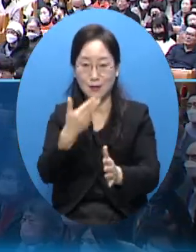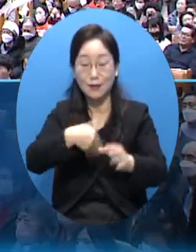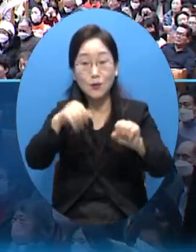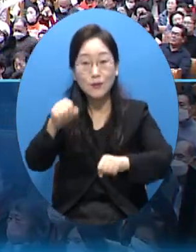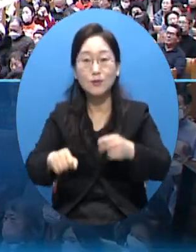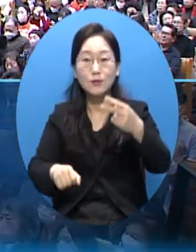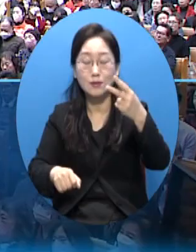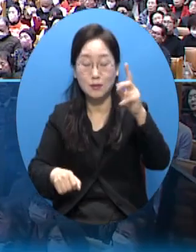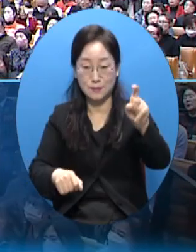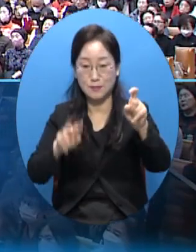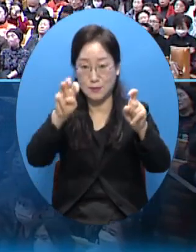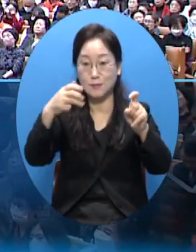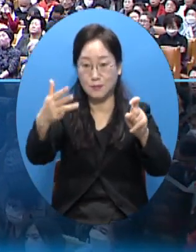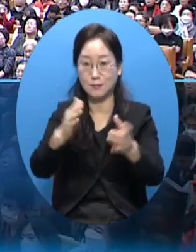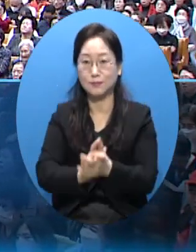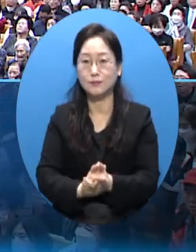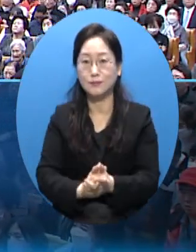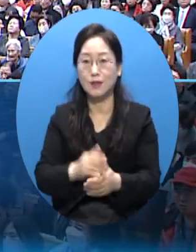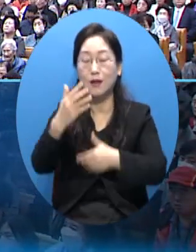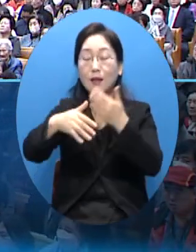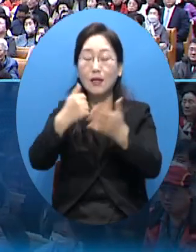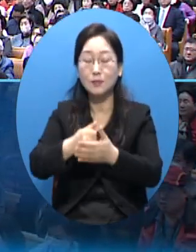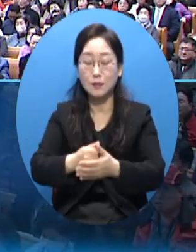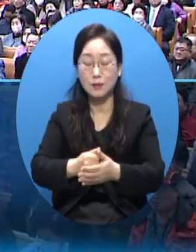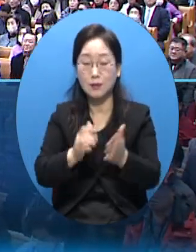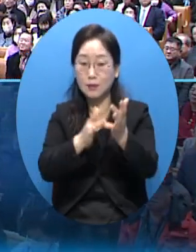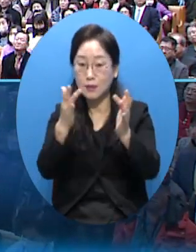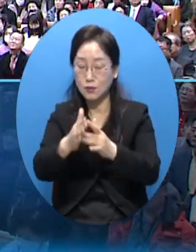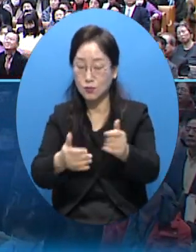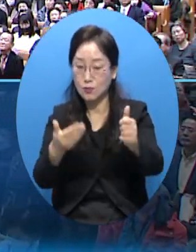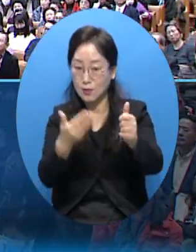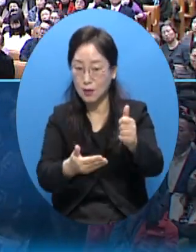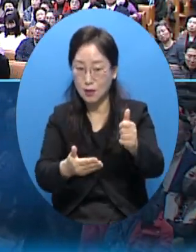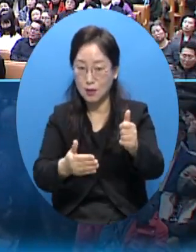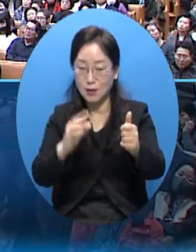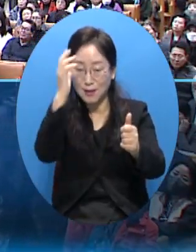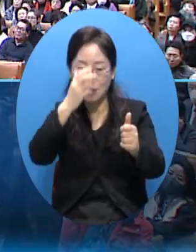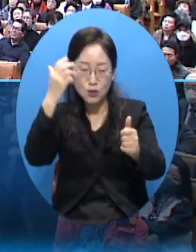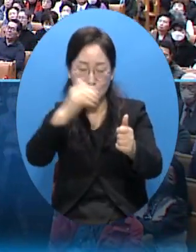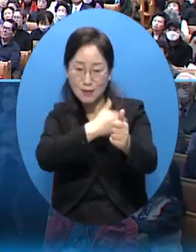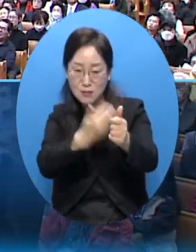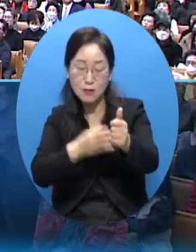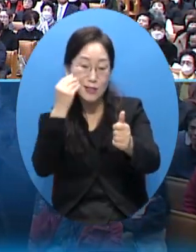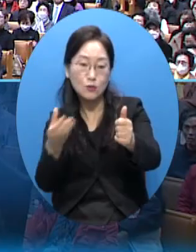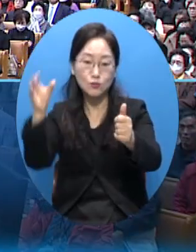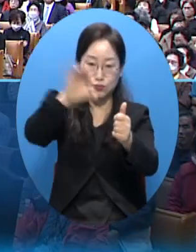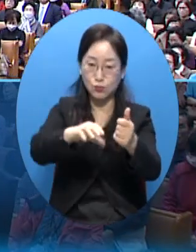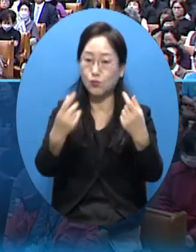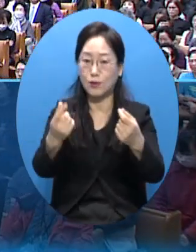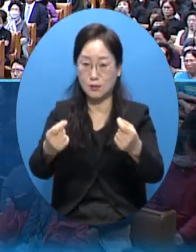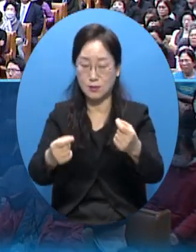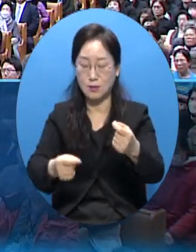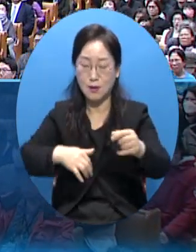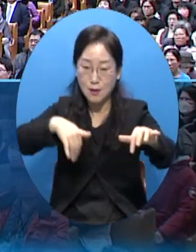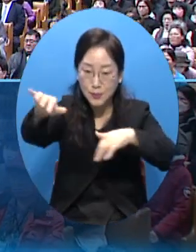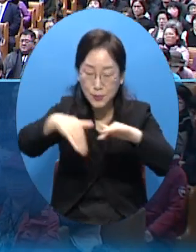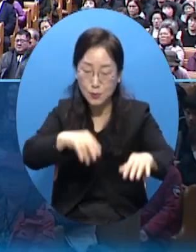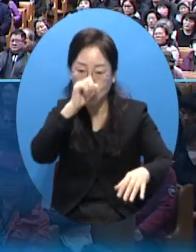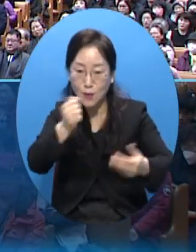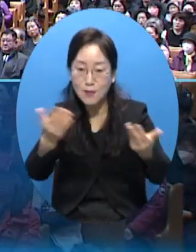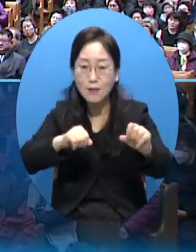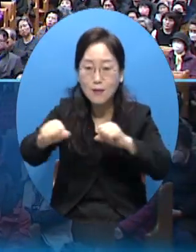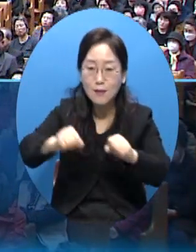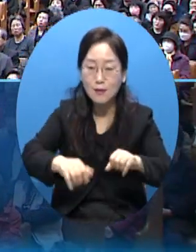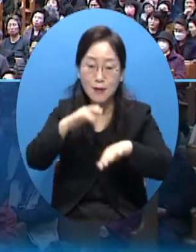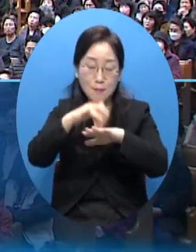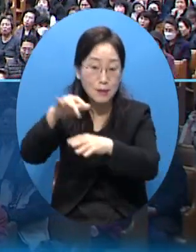10장 38절 있니다 하나님이 나사렛 예수에게 성령과 능력을 기름 붙듯 하셨으매 그가 두루 다니시며 선한 일을 행하시고